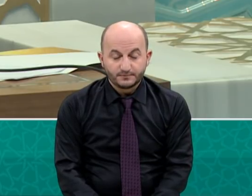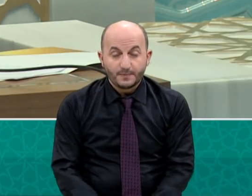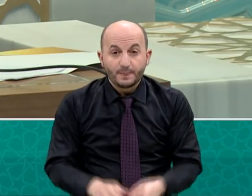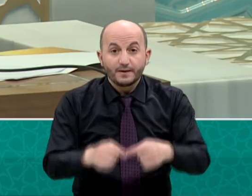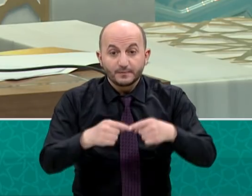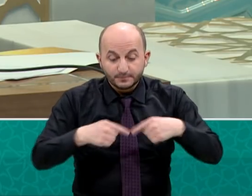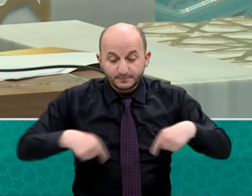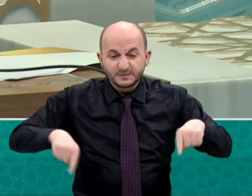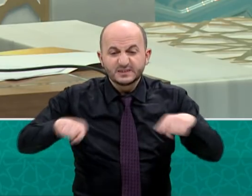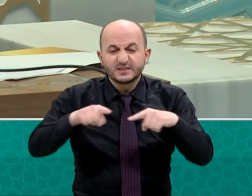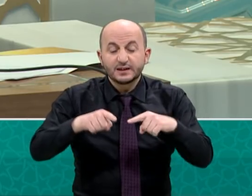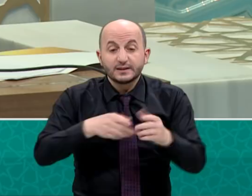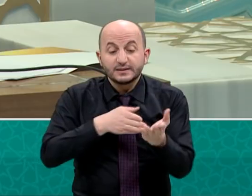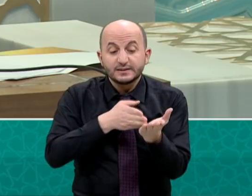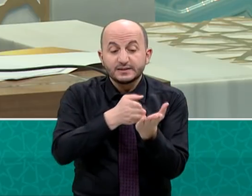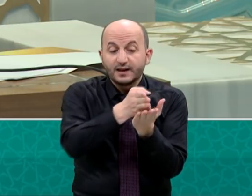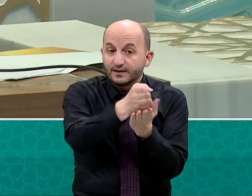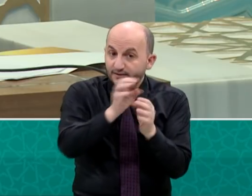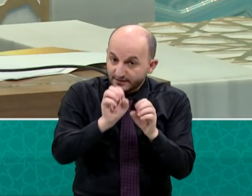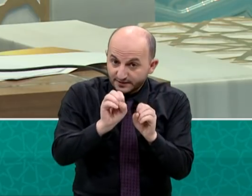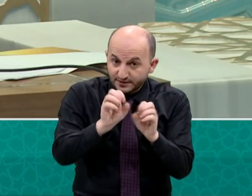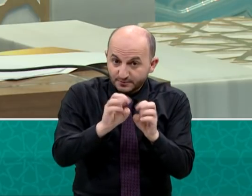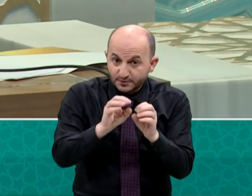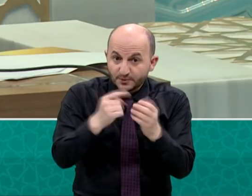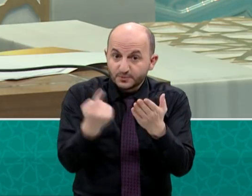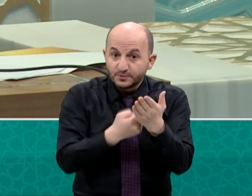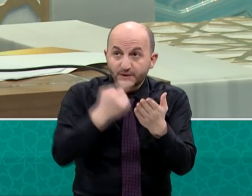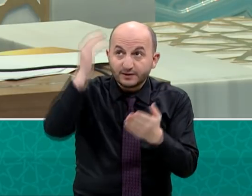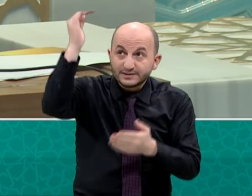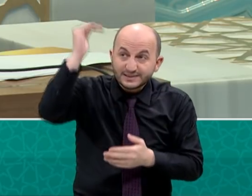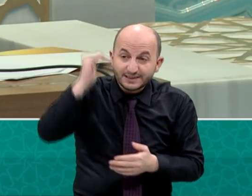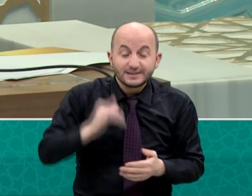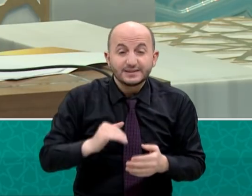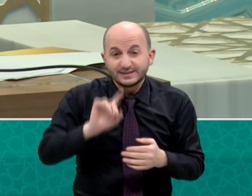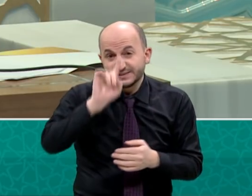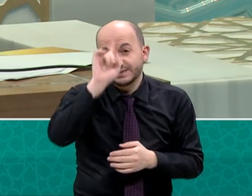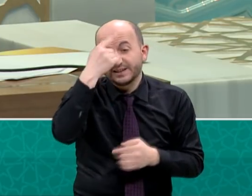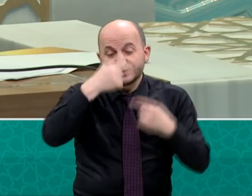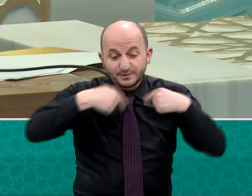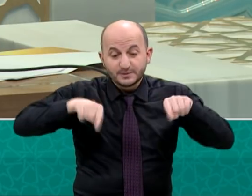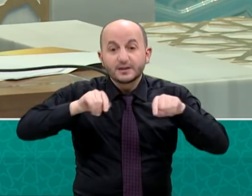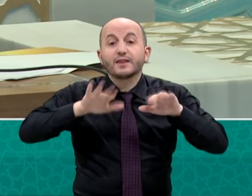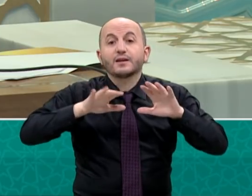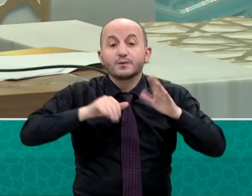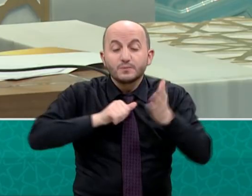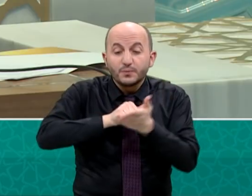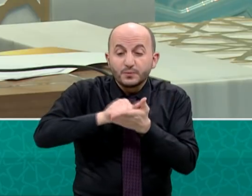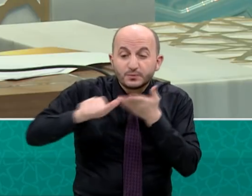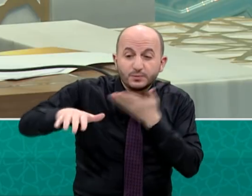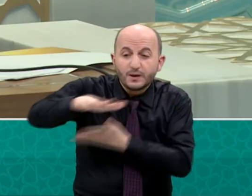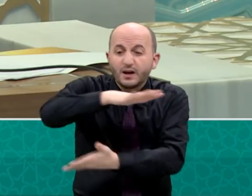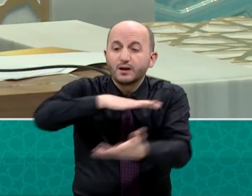Bize hidayet rehberi olarak Kur'an'ı getiren, sadece bize değil bütün alemlere rahmet